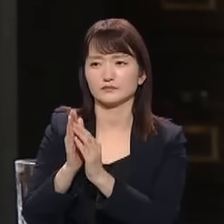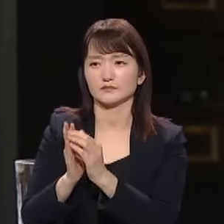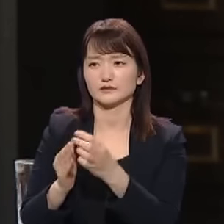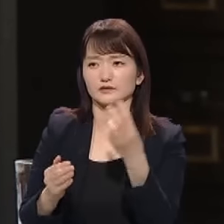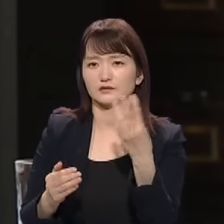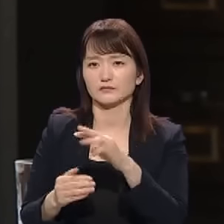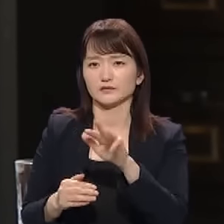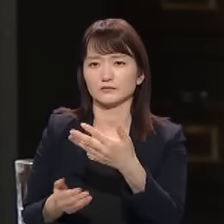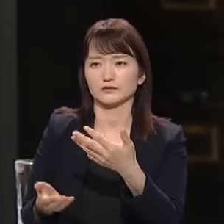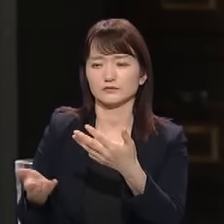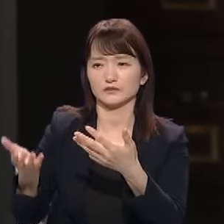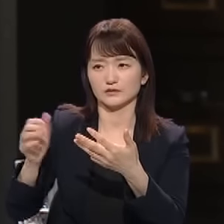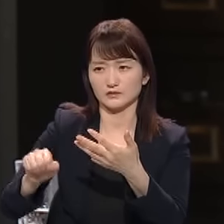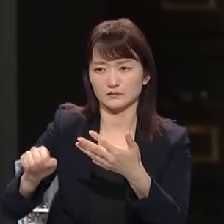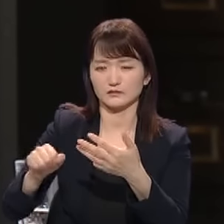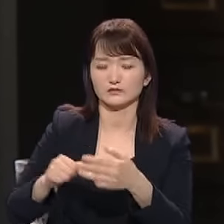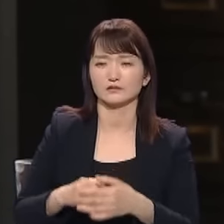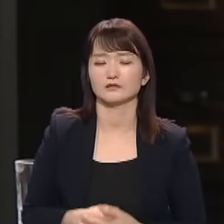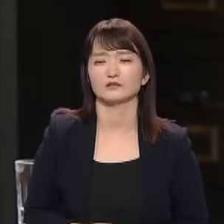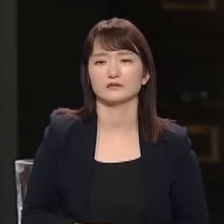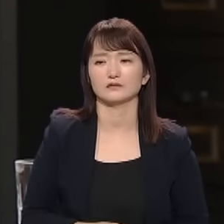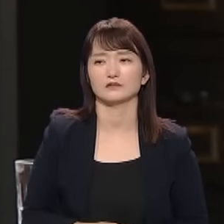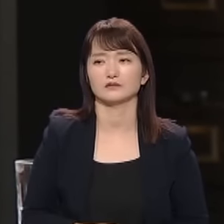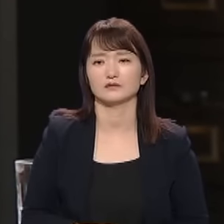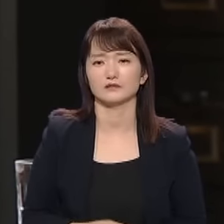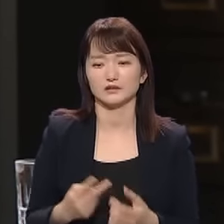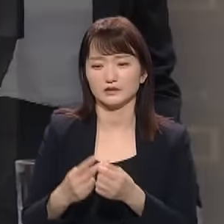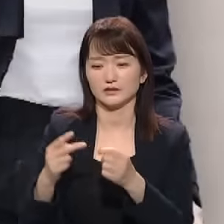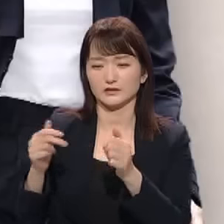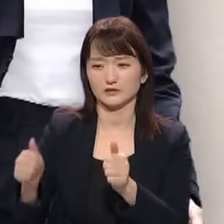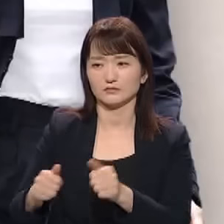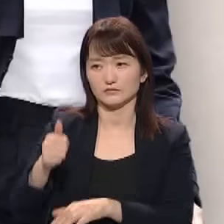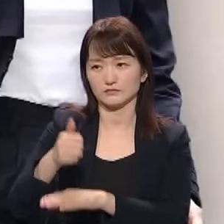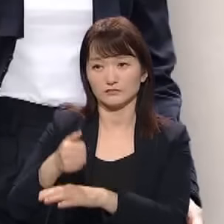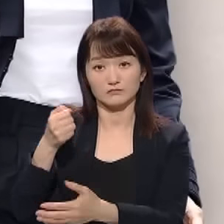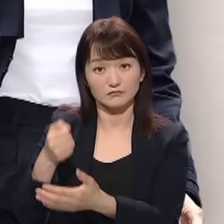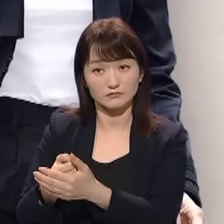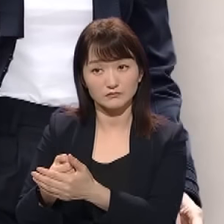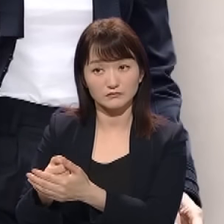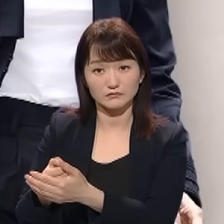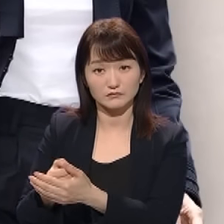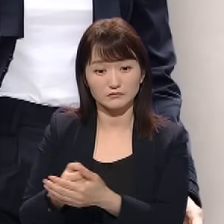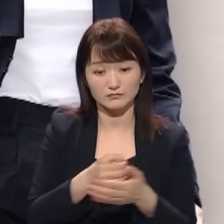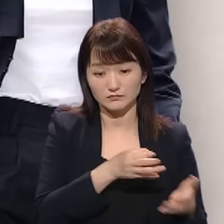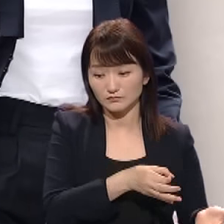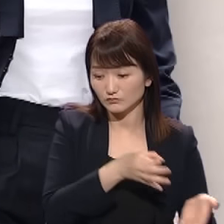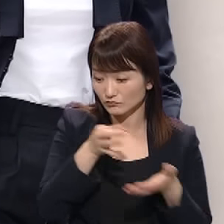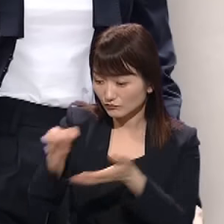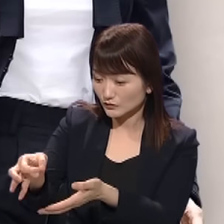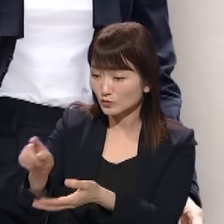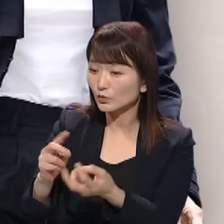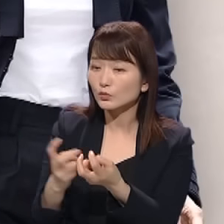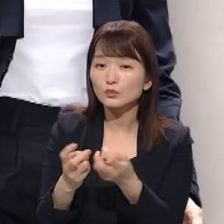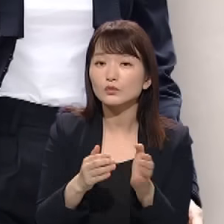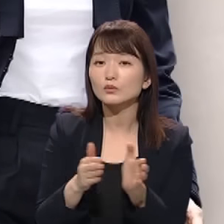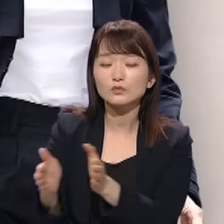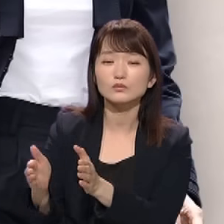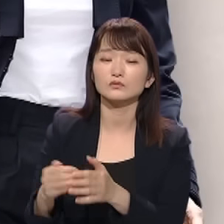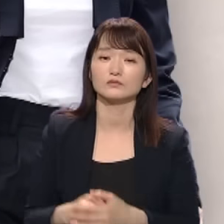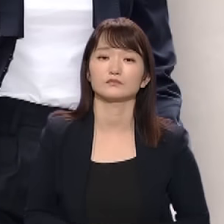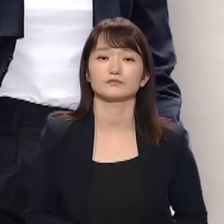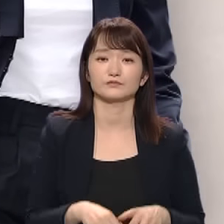돈을 만약에 이 심이 최종 확정이 되면 이걸 줘야 되잖아요. 이 돈을 어떻게 마련할 것이냐.